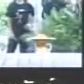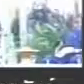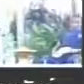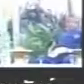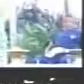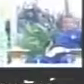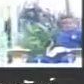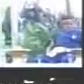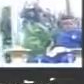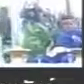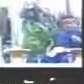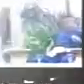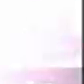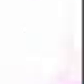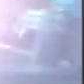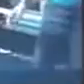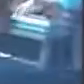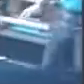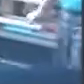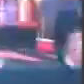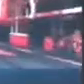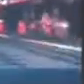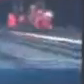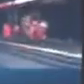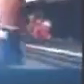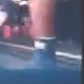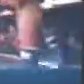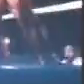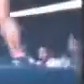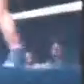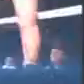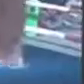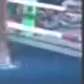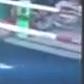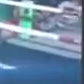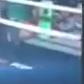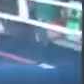นธรรมขอเชิญชมมวยเดิมพันด้วยศักดิ์ศรี